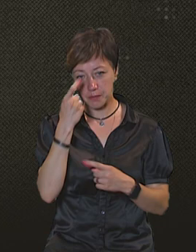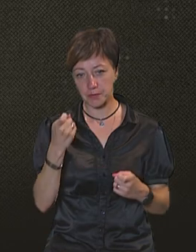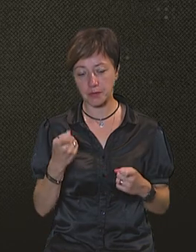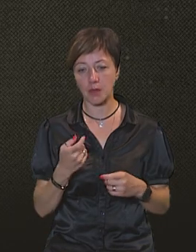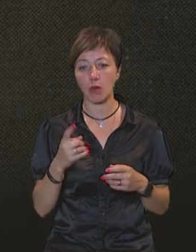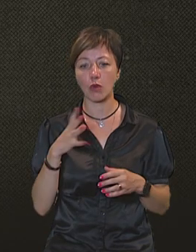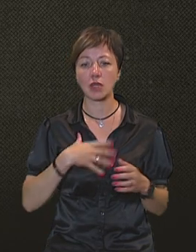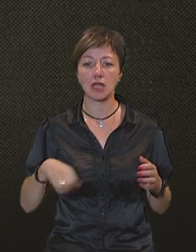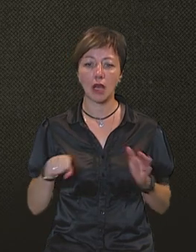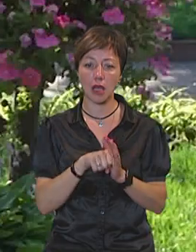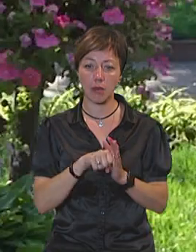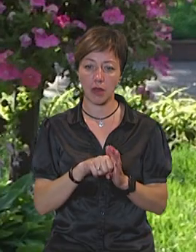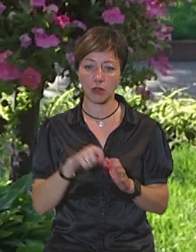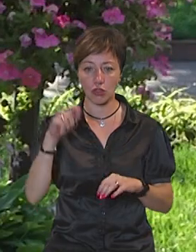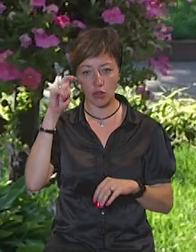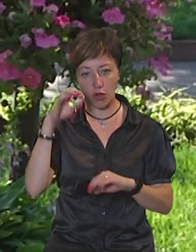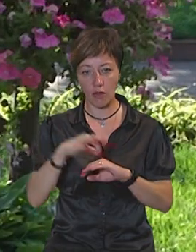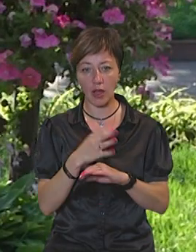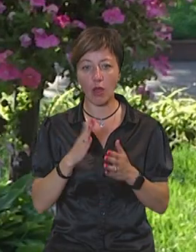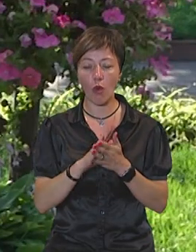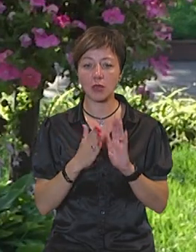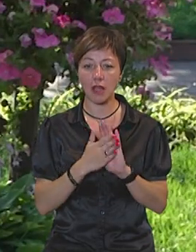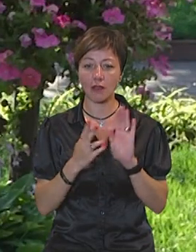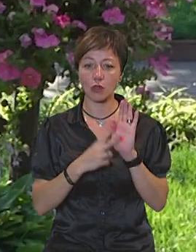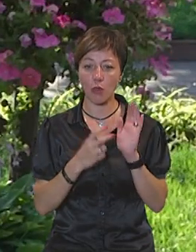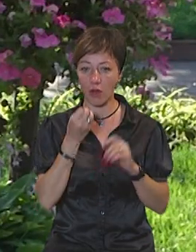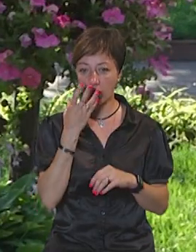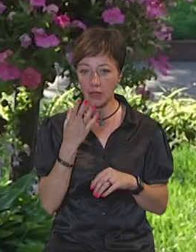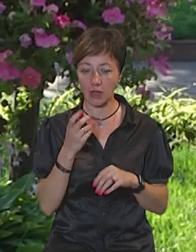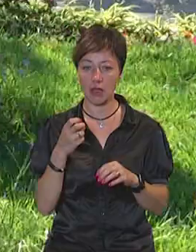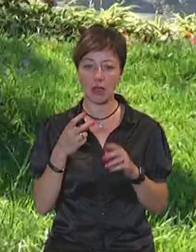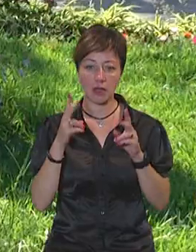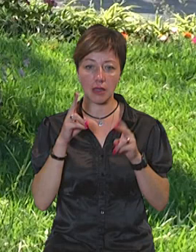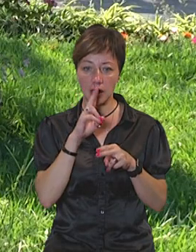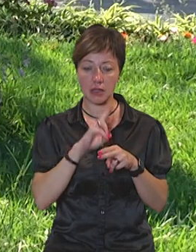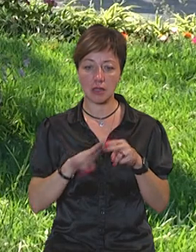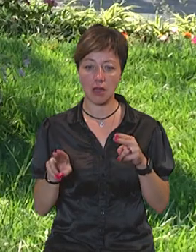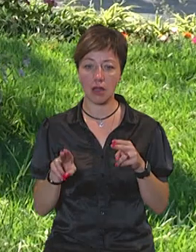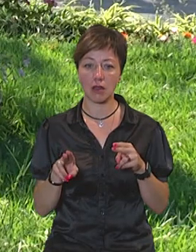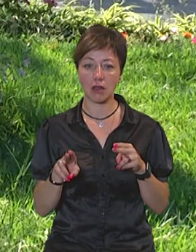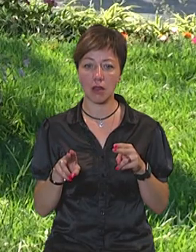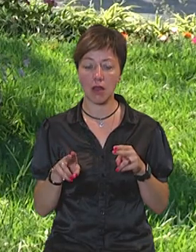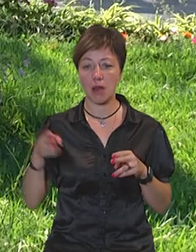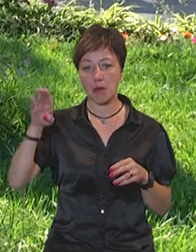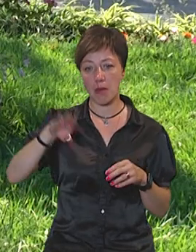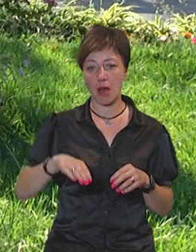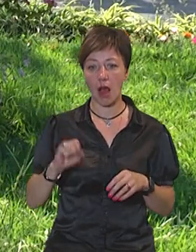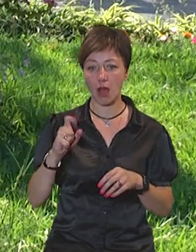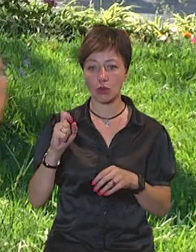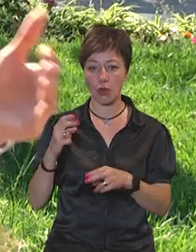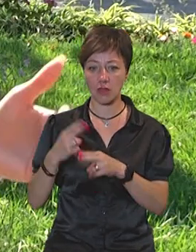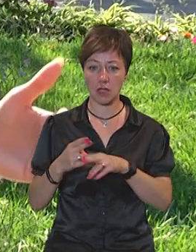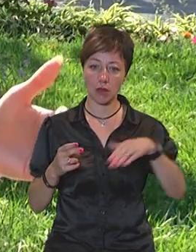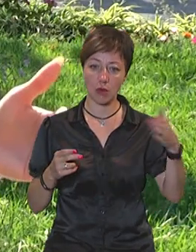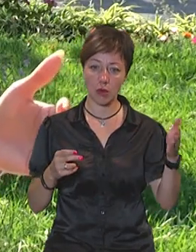про загибель Олексія. Говорить, за яких обставин 7 квітня його не стало. Вони перепливали з берега Азовсталь